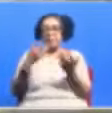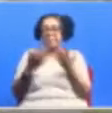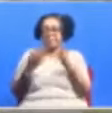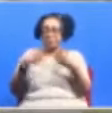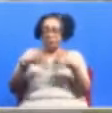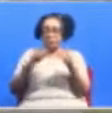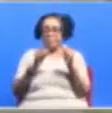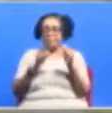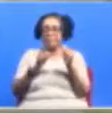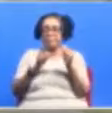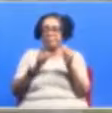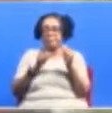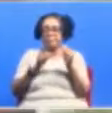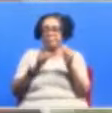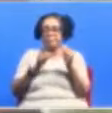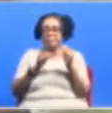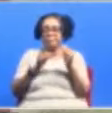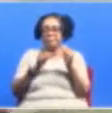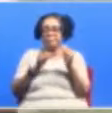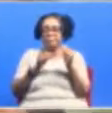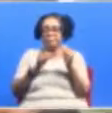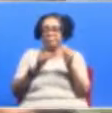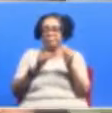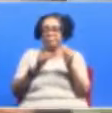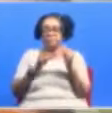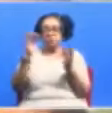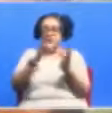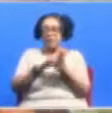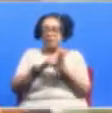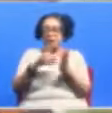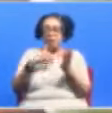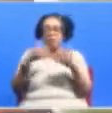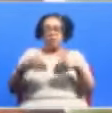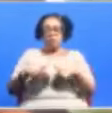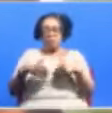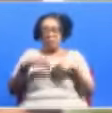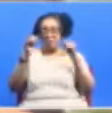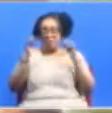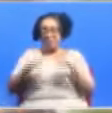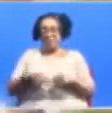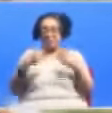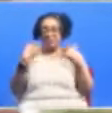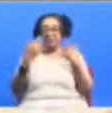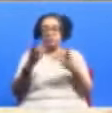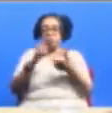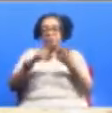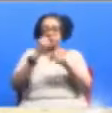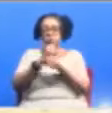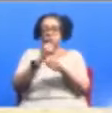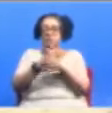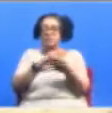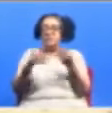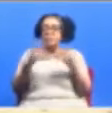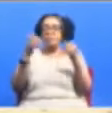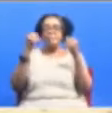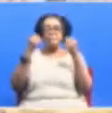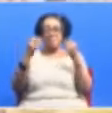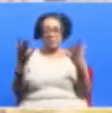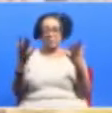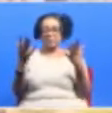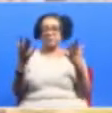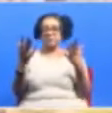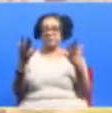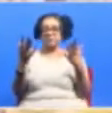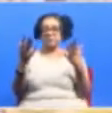kutibika. Naweza vijana wetu wakaza pengine ama hali hiyo ikabadilika. Walimavu ni wengi,